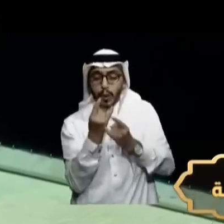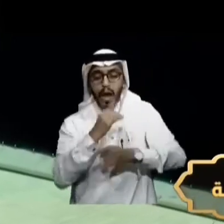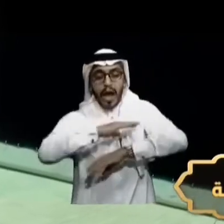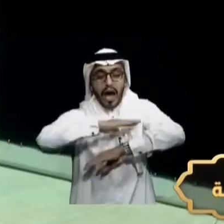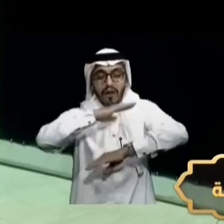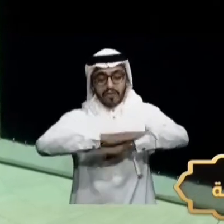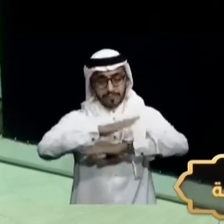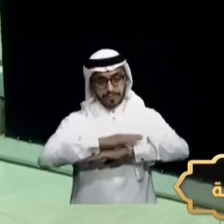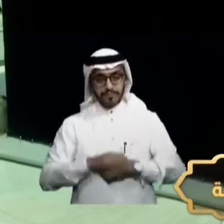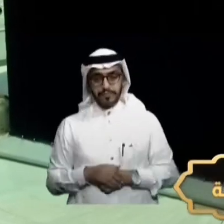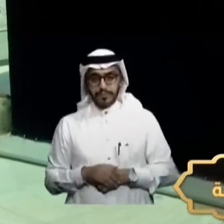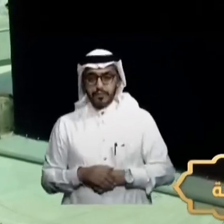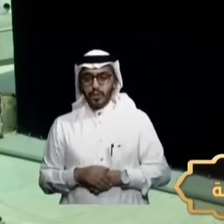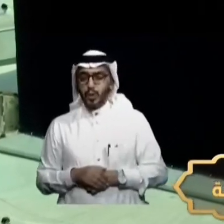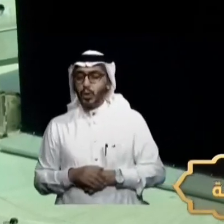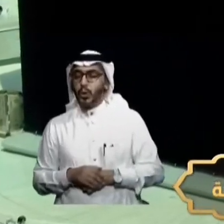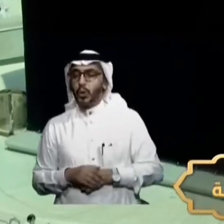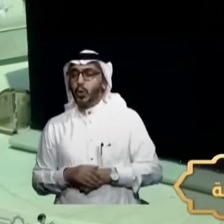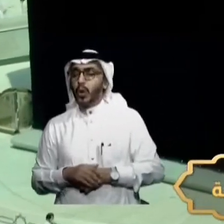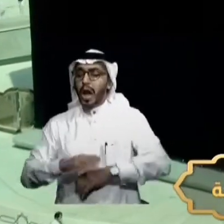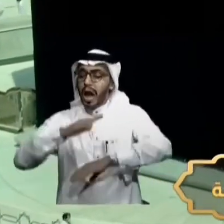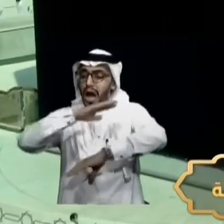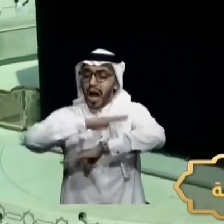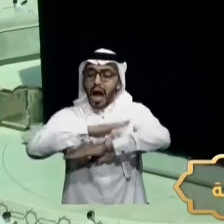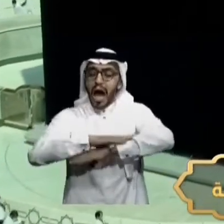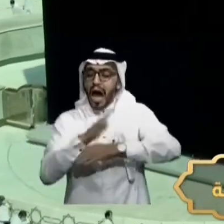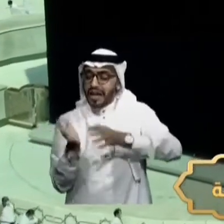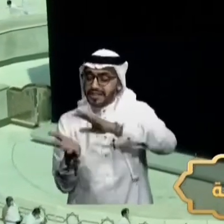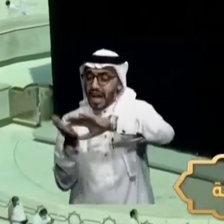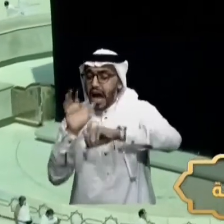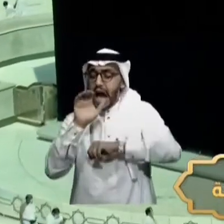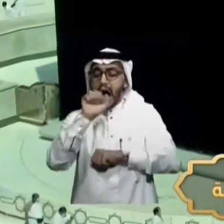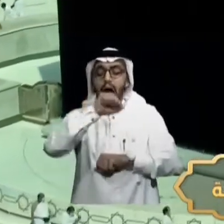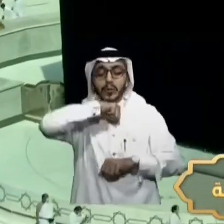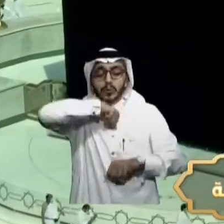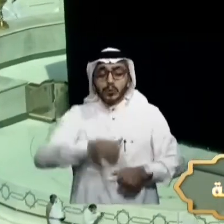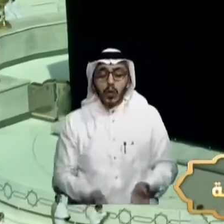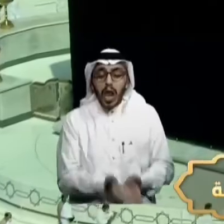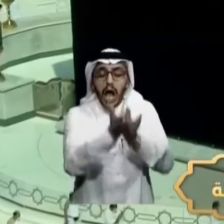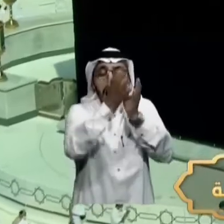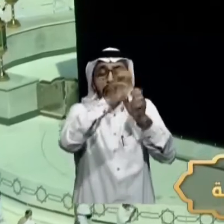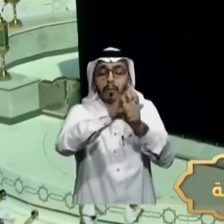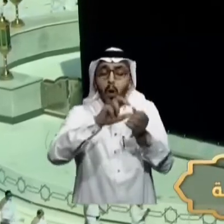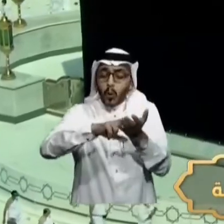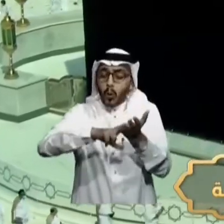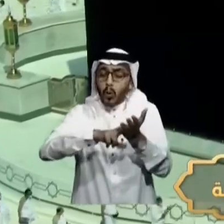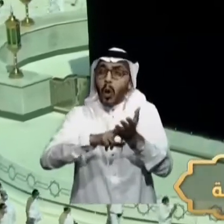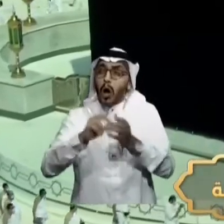درر. لقد حملت شمائله الخير كله، والبر